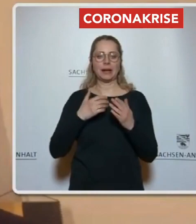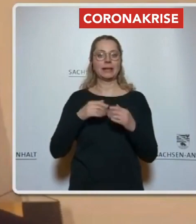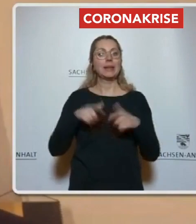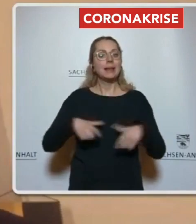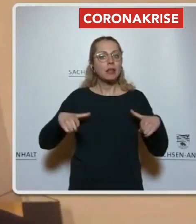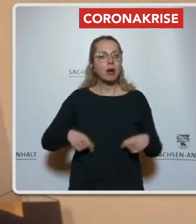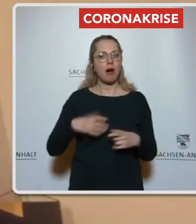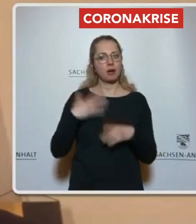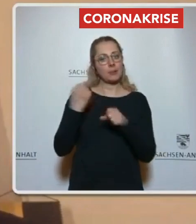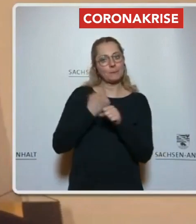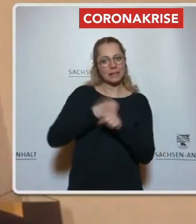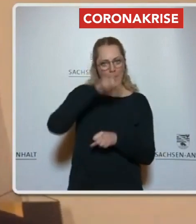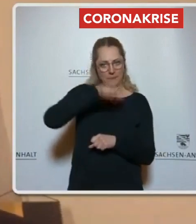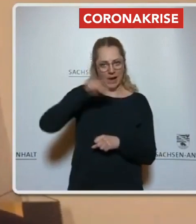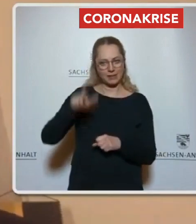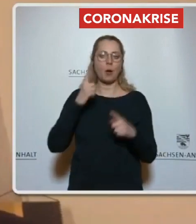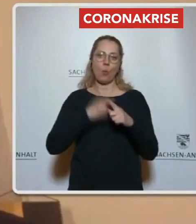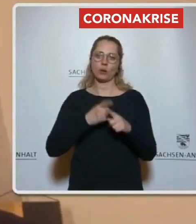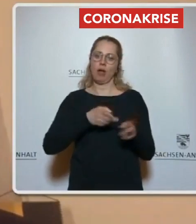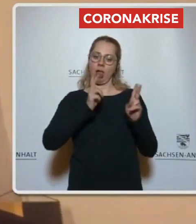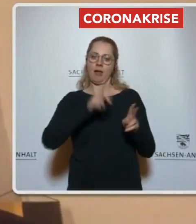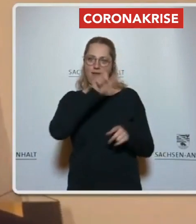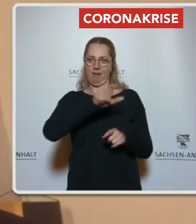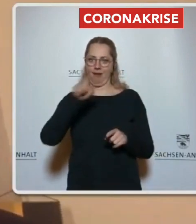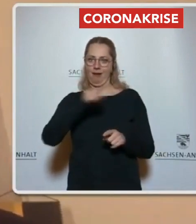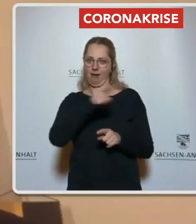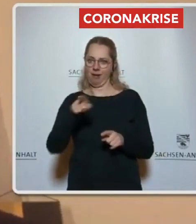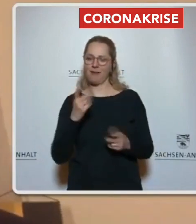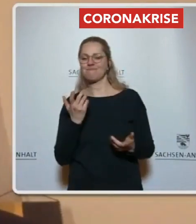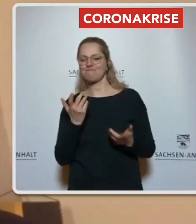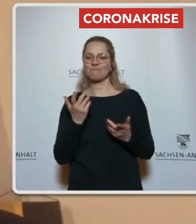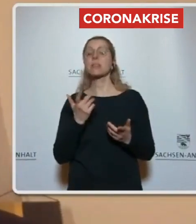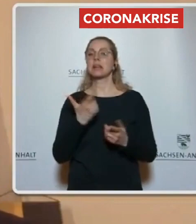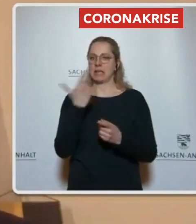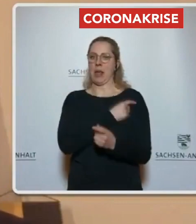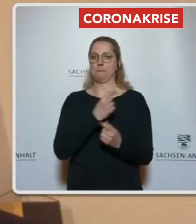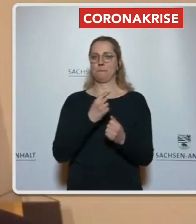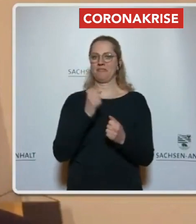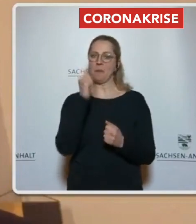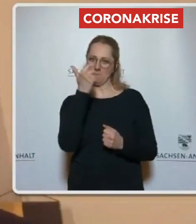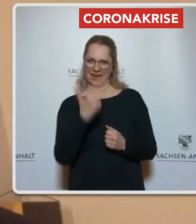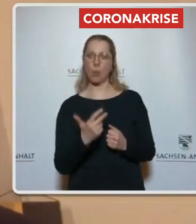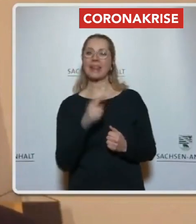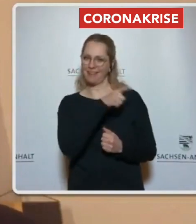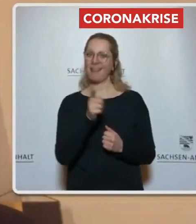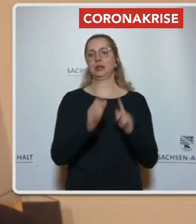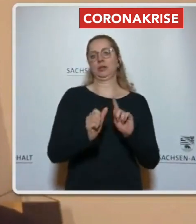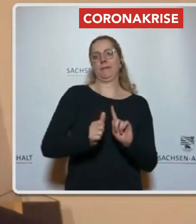Kita-Mitarbeiter und der Lehrerinnen und Lehrer anbelangt bezüglich der Impfpriorität. Das